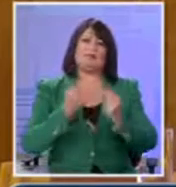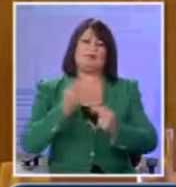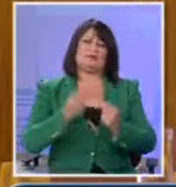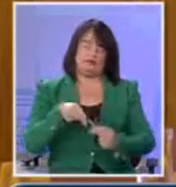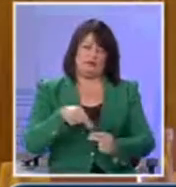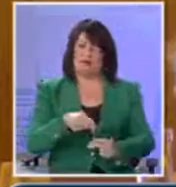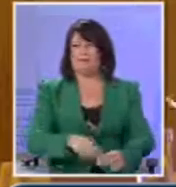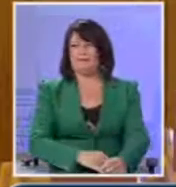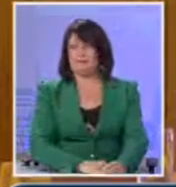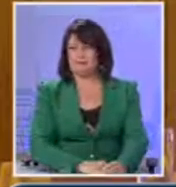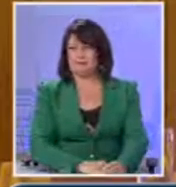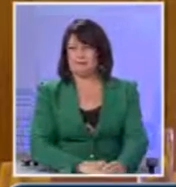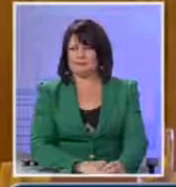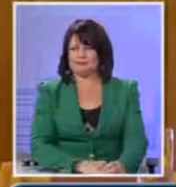κατεύθυνση.